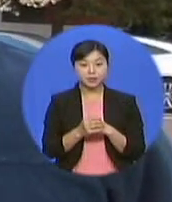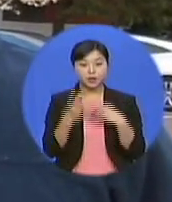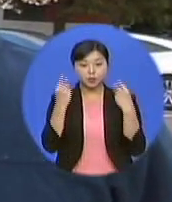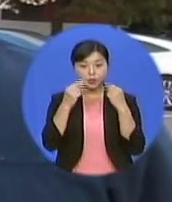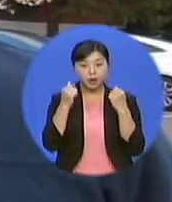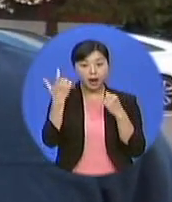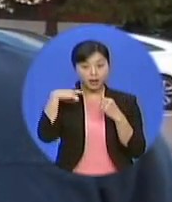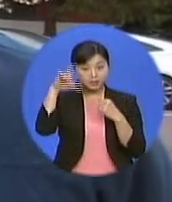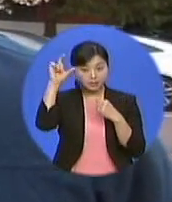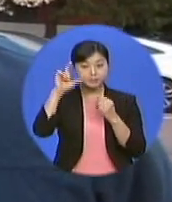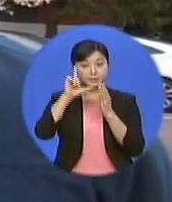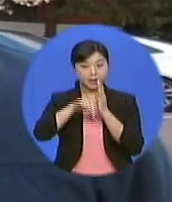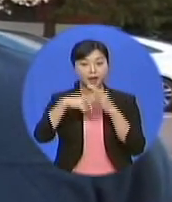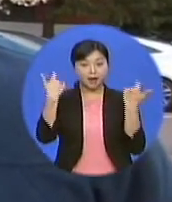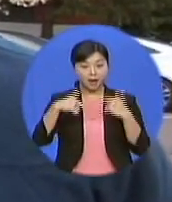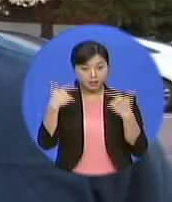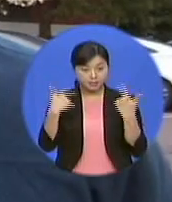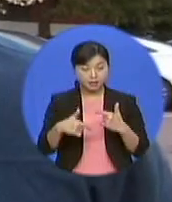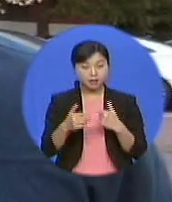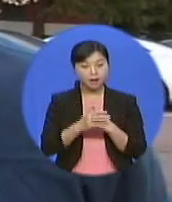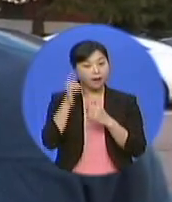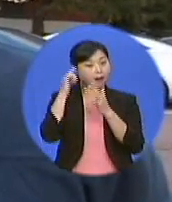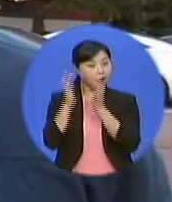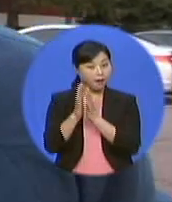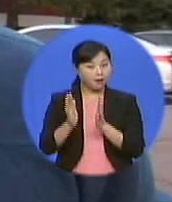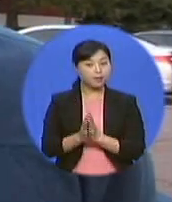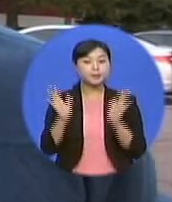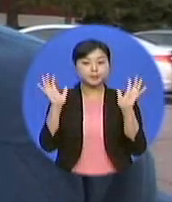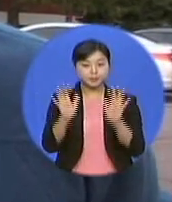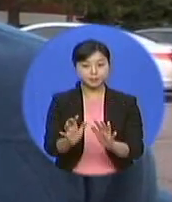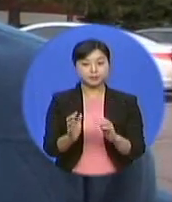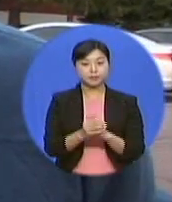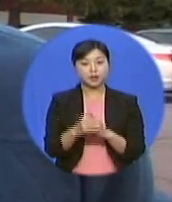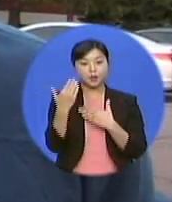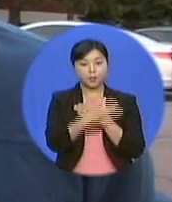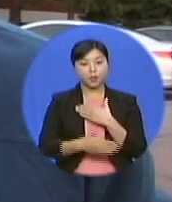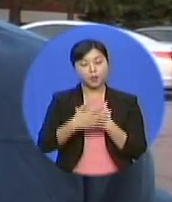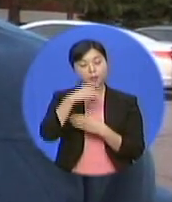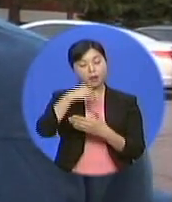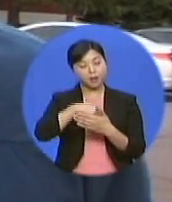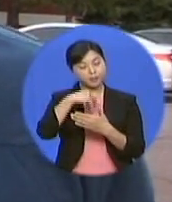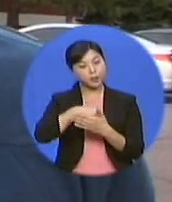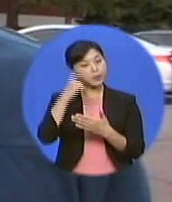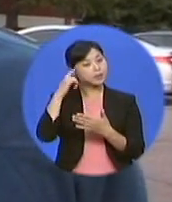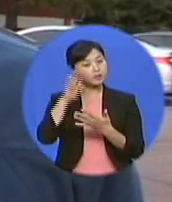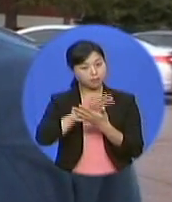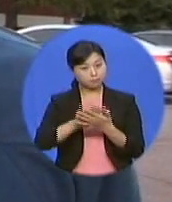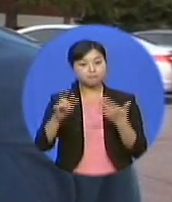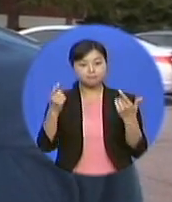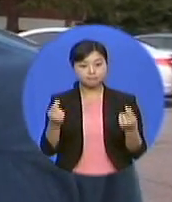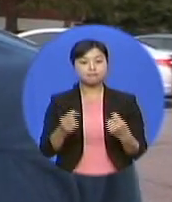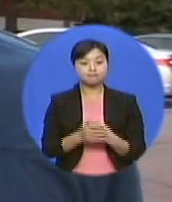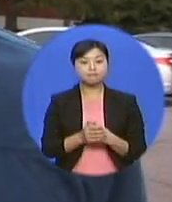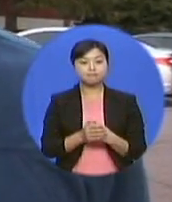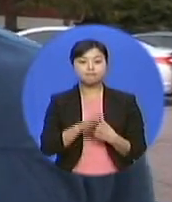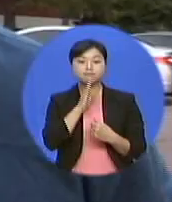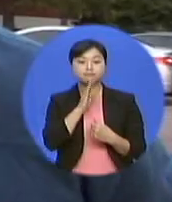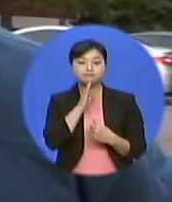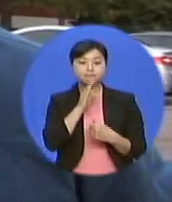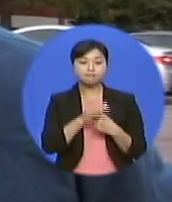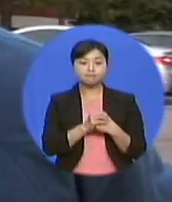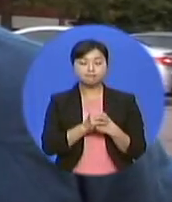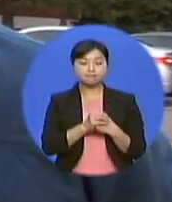토요일 아침이면 자발적으로 모여요. 몸도 마음도 상쾌하고 바르게